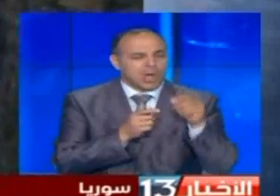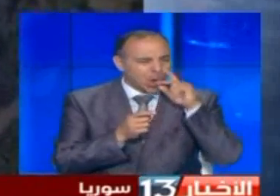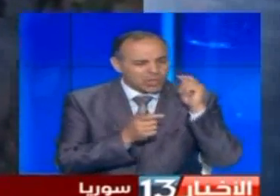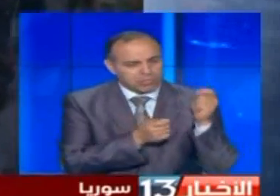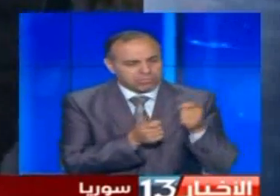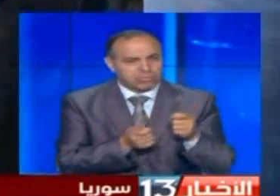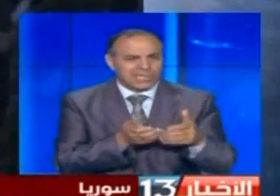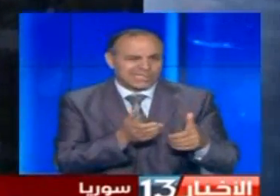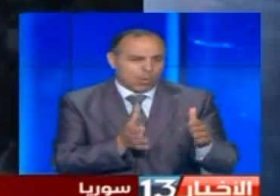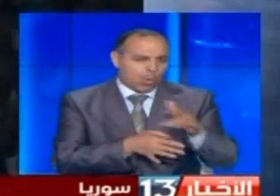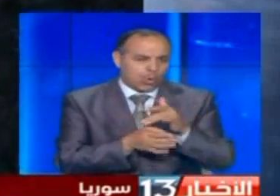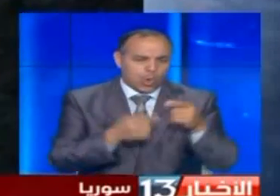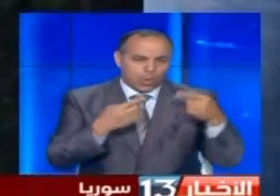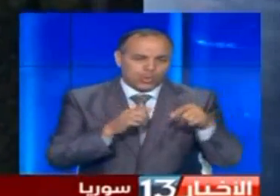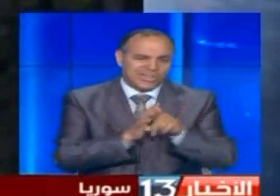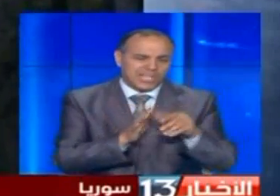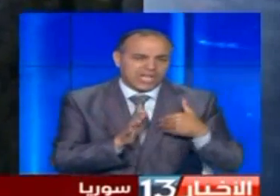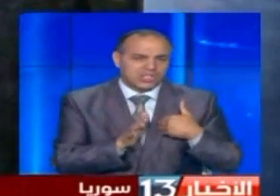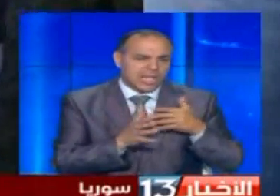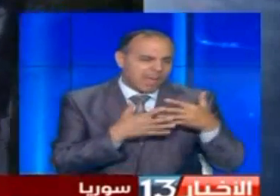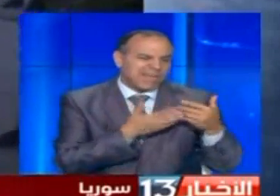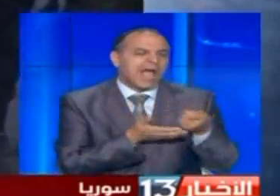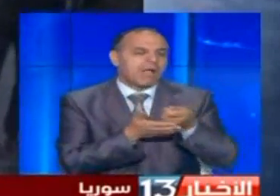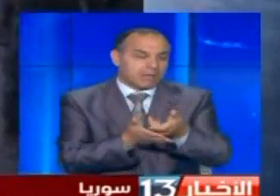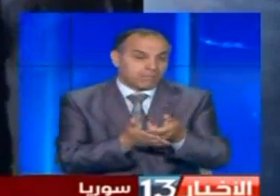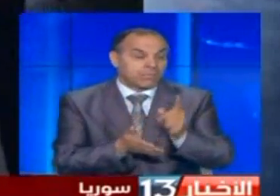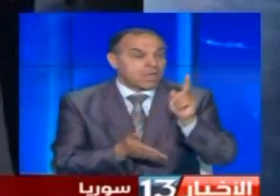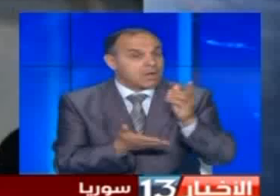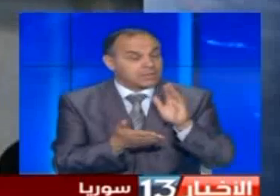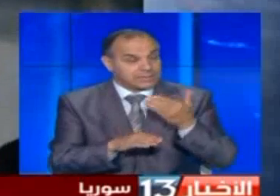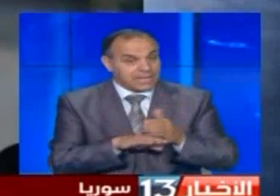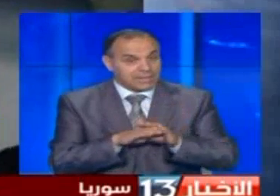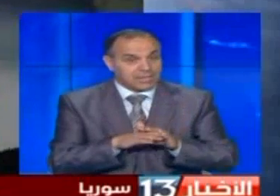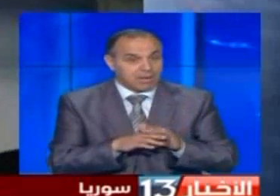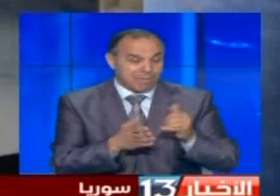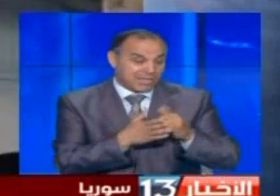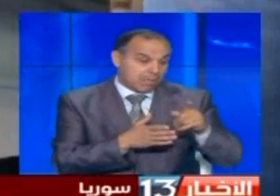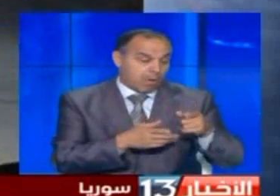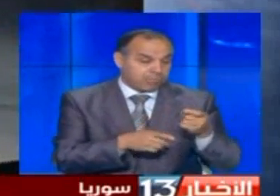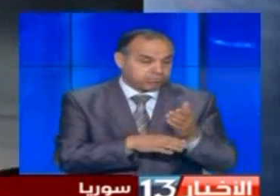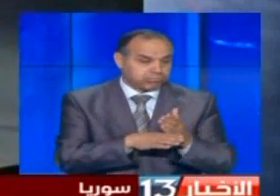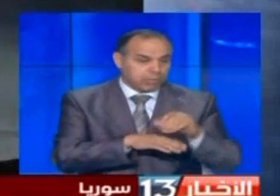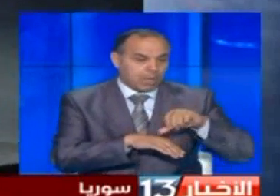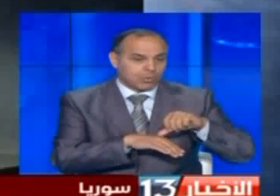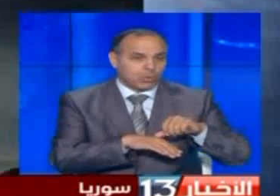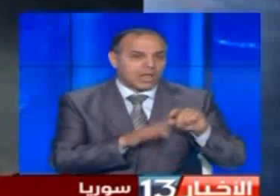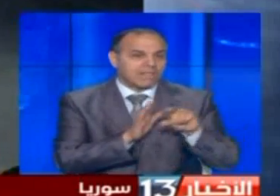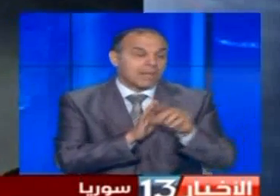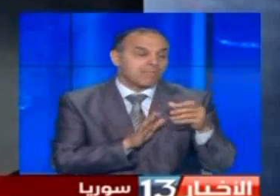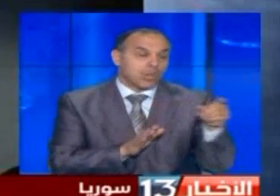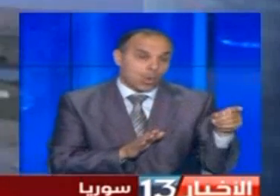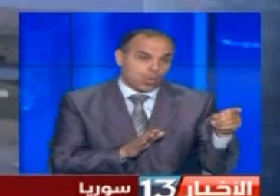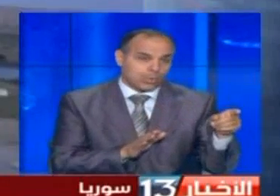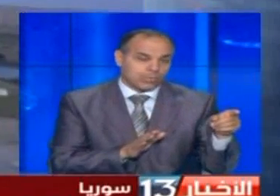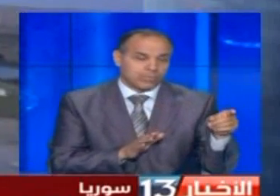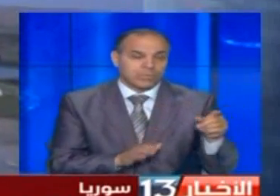بأسلحة ومعدات لمحاربة تنظيم داعش الإرهابي تحضيرا لمعركة الرقة العاصمة المزعومة لهذا التنظيم